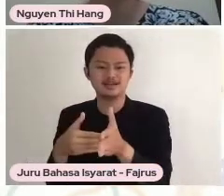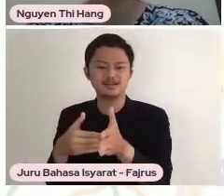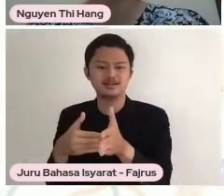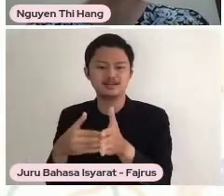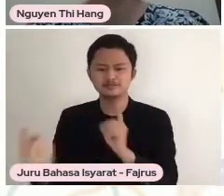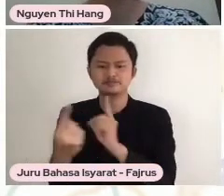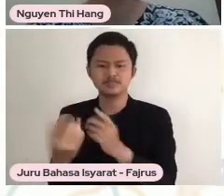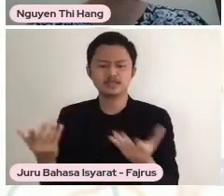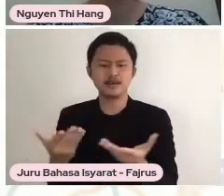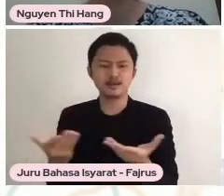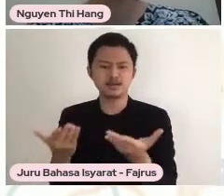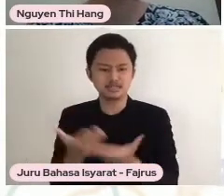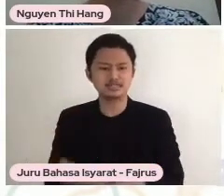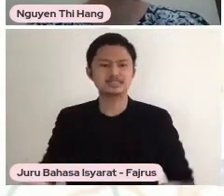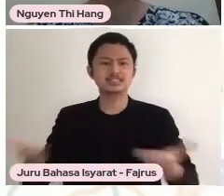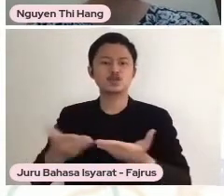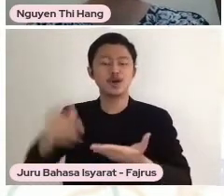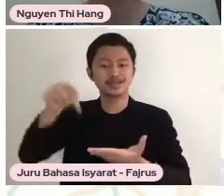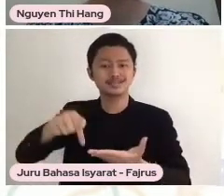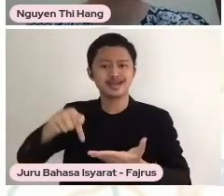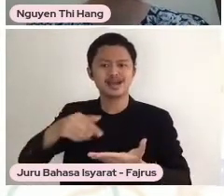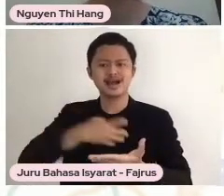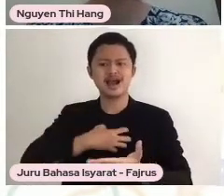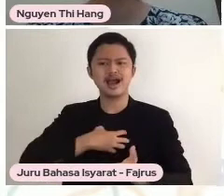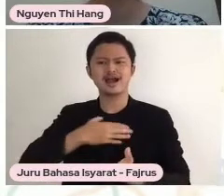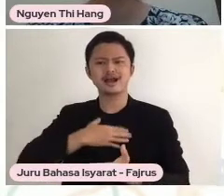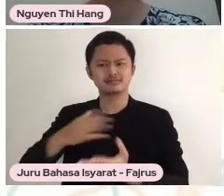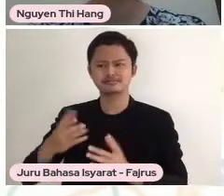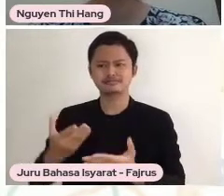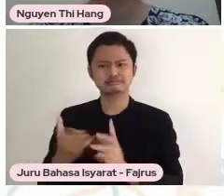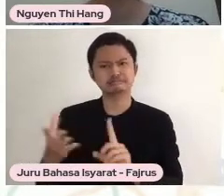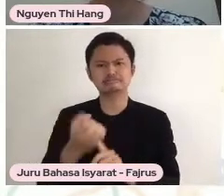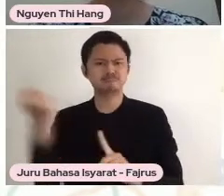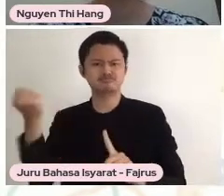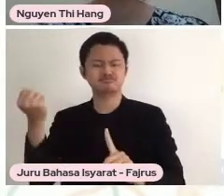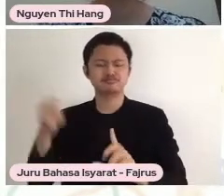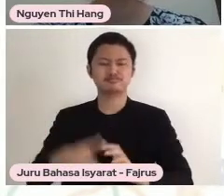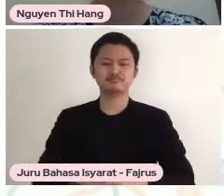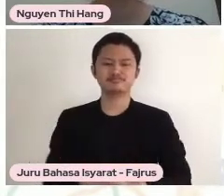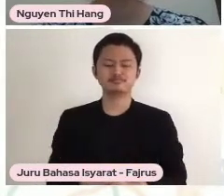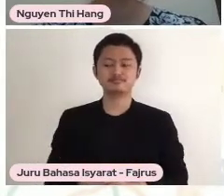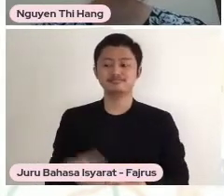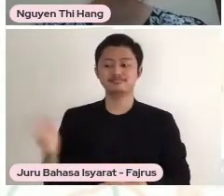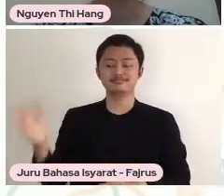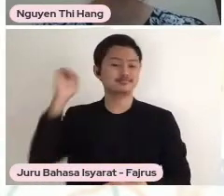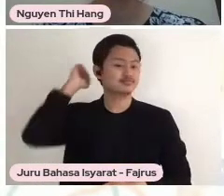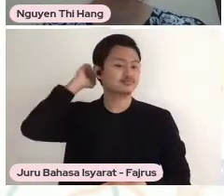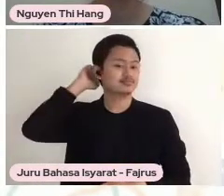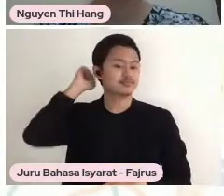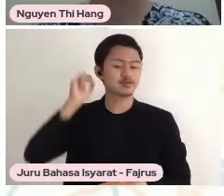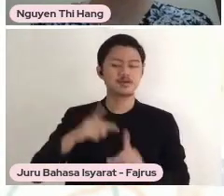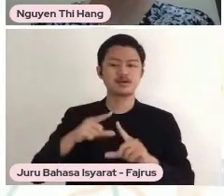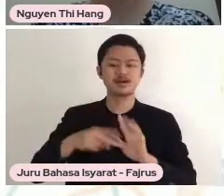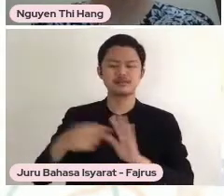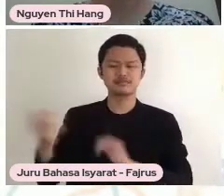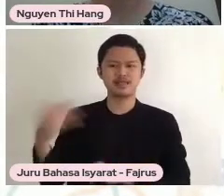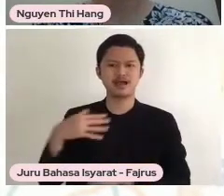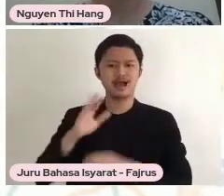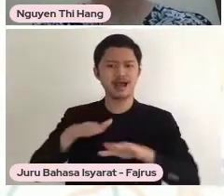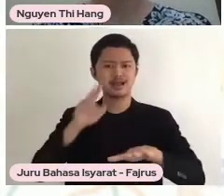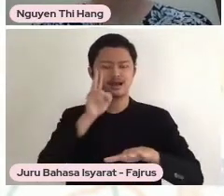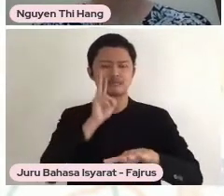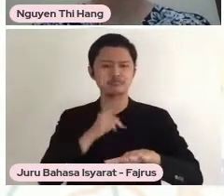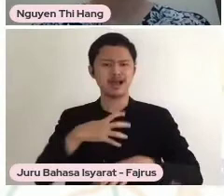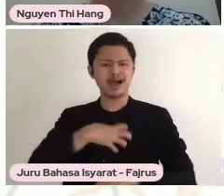claiming this right. Ya, jadi menurut Ms. Hang ini adalah di Vietnam ini setiap anak ini memiliki hak